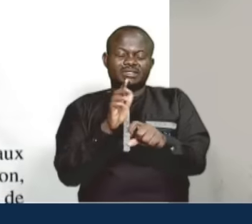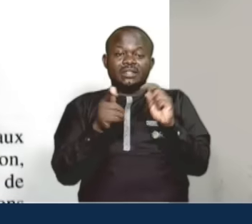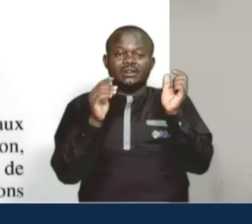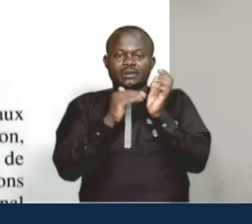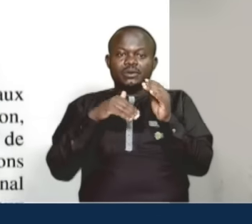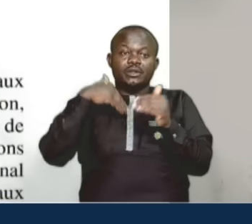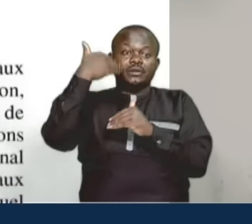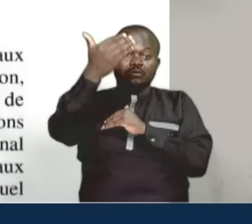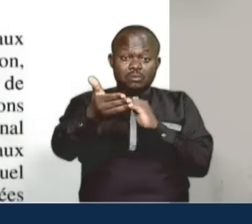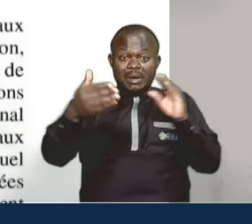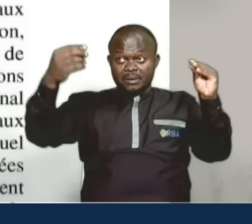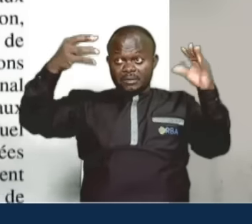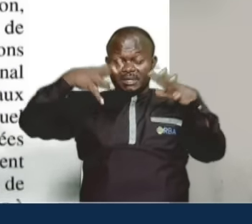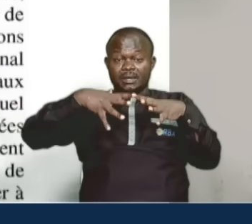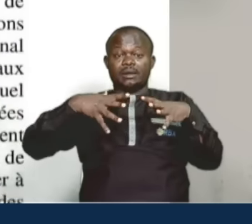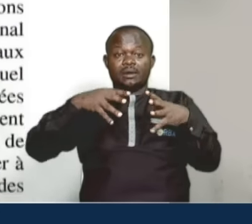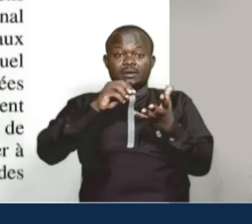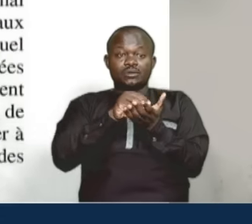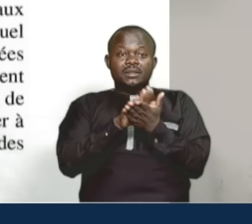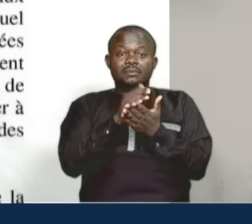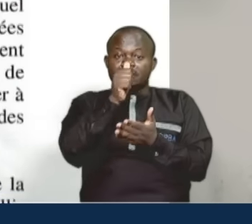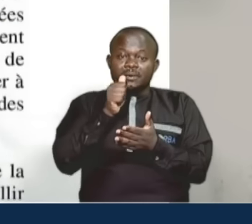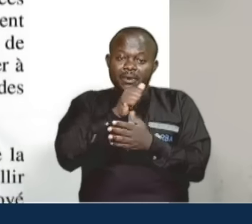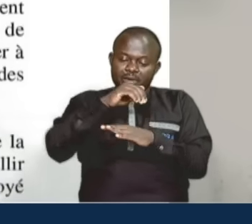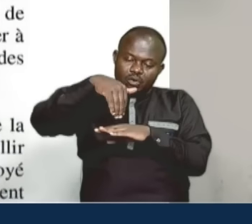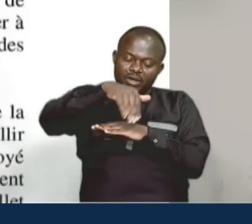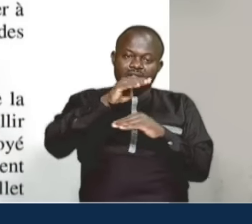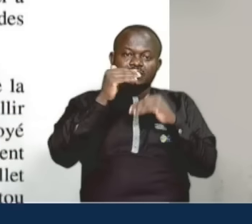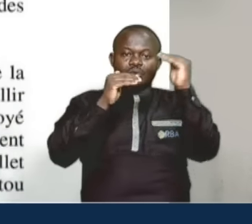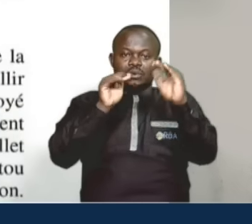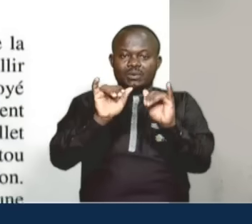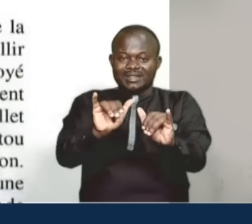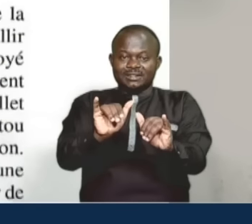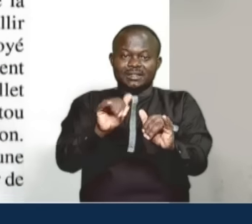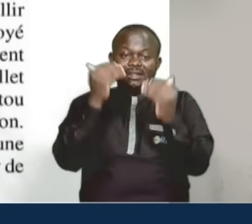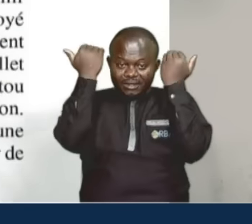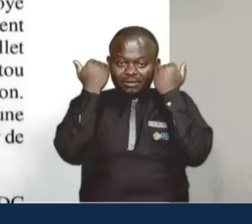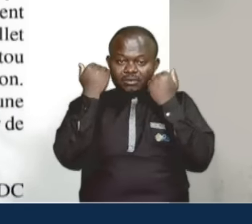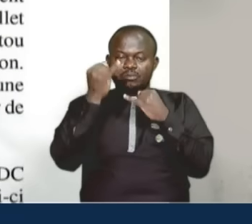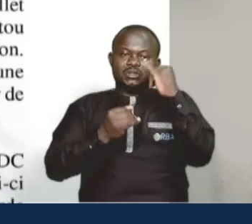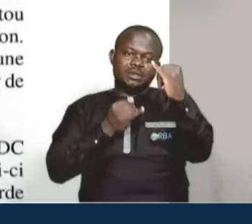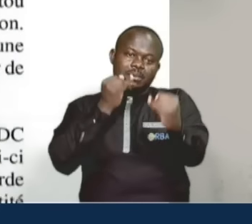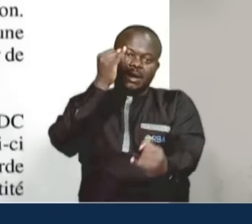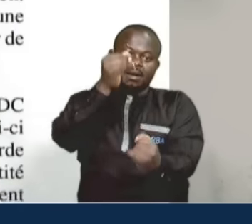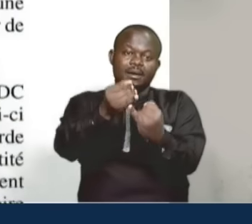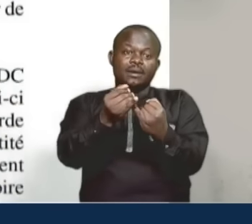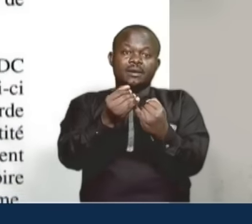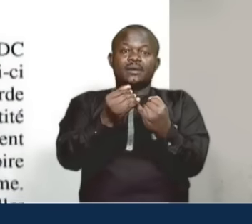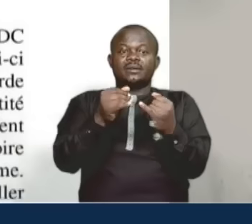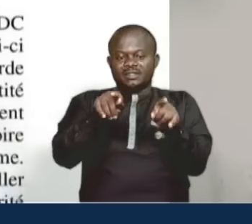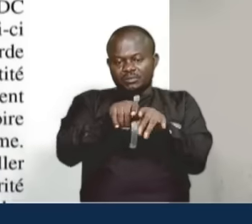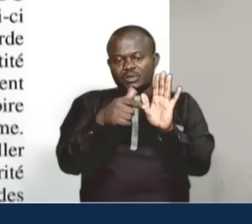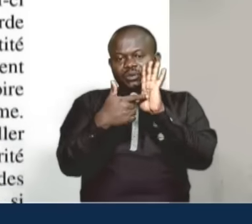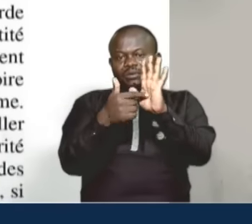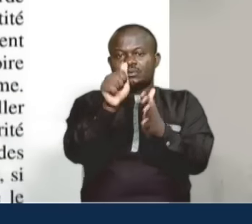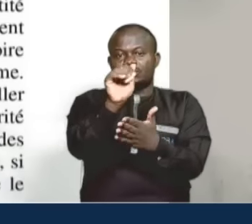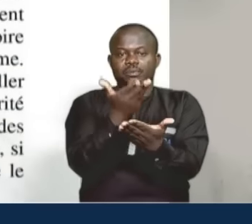nyuma haza kugaragara indi nyandiko y'ibanga yoherejwe n'urwego rwasigariye inkiko mpuzamahanga manabyaha narwo rushimangira iby'ubwo